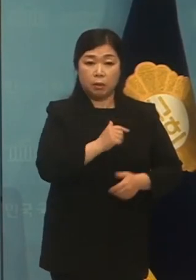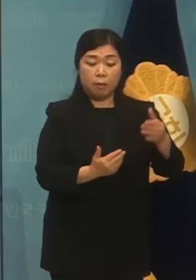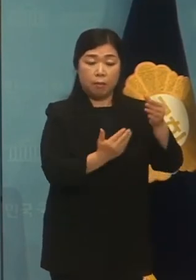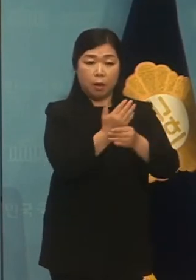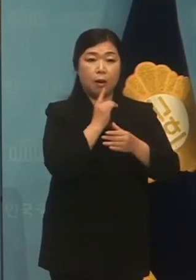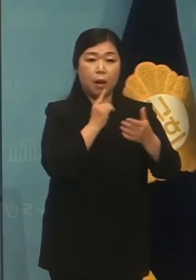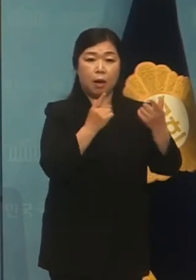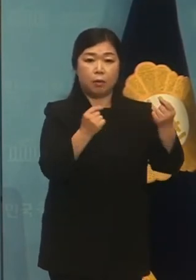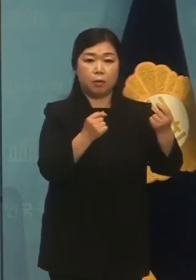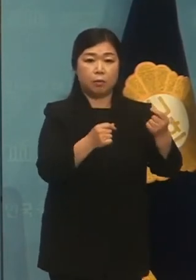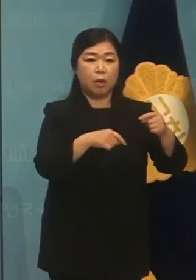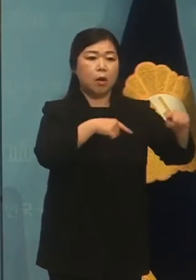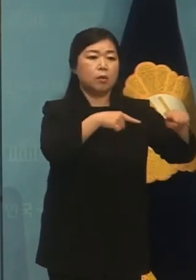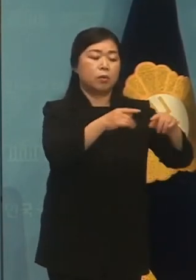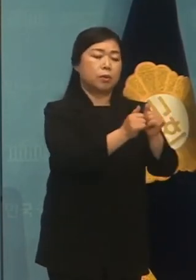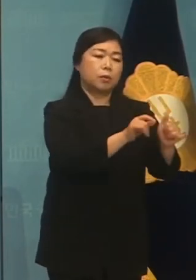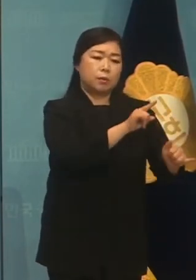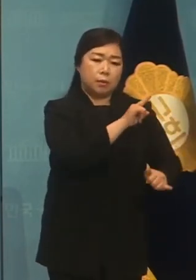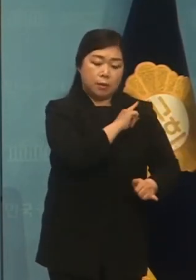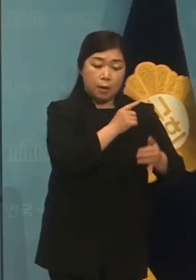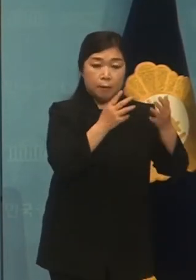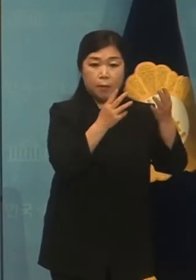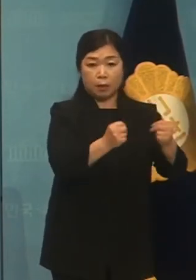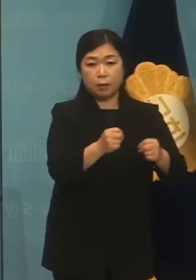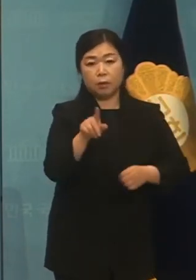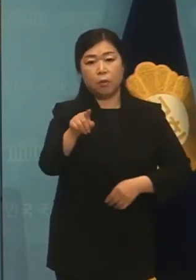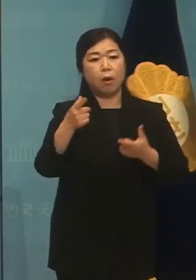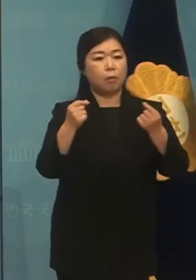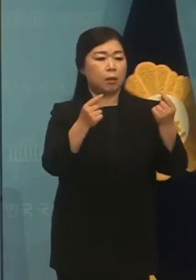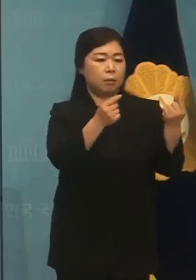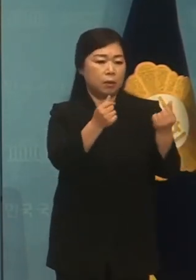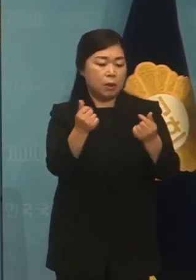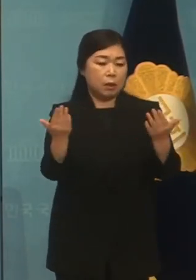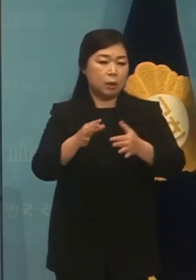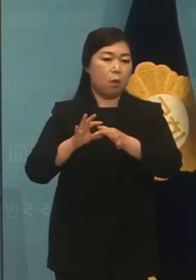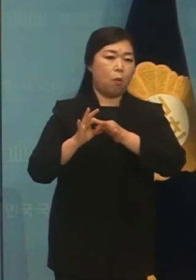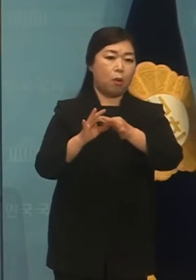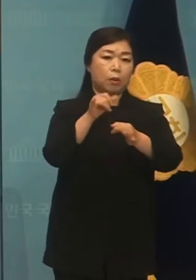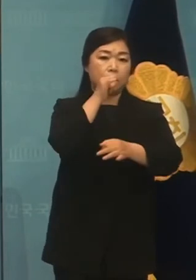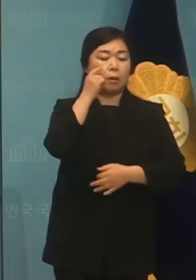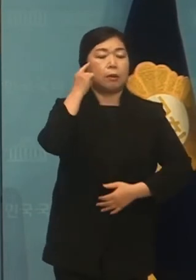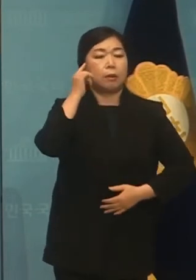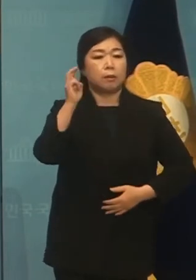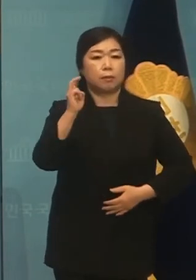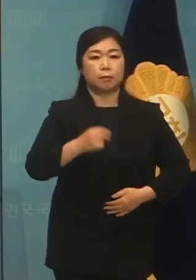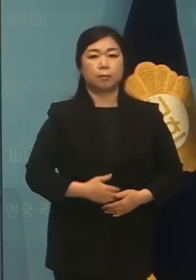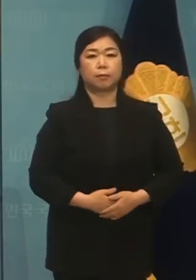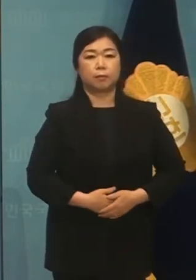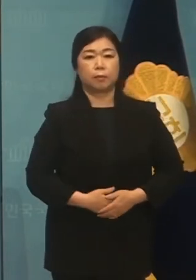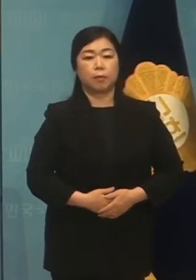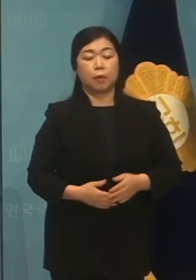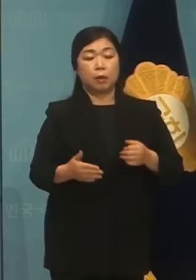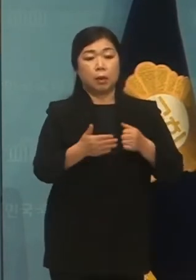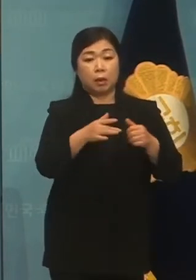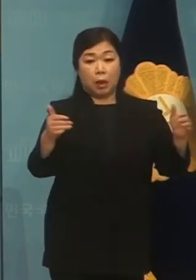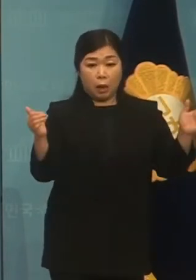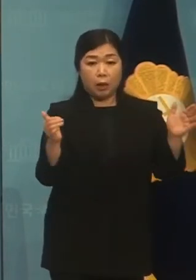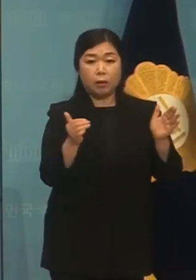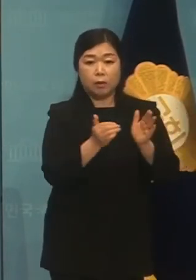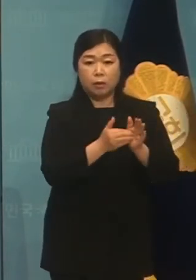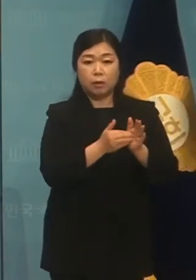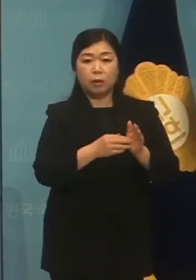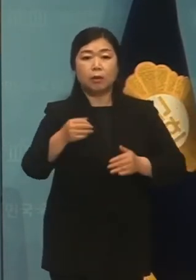있듯이 정치인들이 가장 많이 이런 종류의 일에 연루되어 있다고 생각을 합니다. 그래서 이